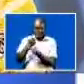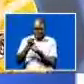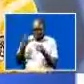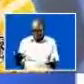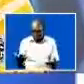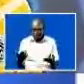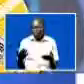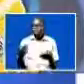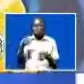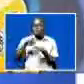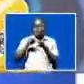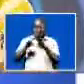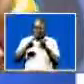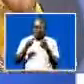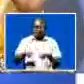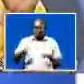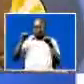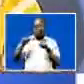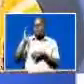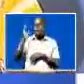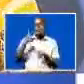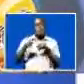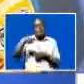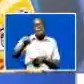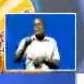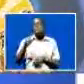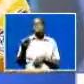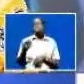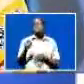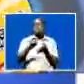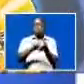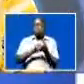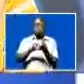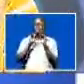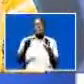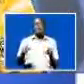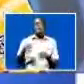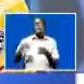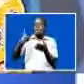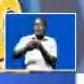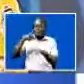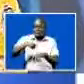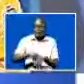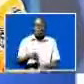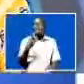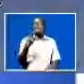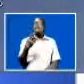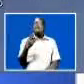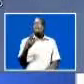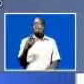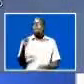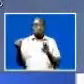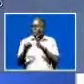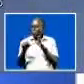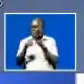Sasa hata ukimuelezea basi hata kwa, lakini wewe hukuandika hiyo. Leo hii imfika saa 10 atakuandike wewe barua. Baba asema pressure za